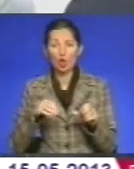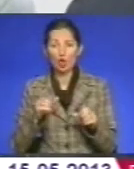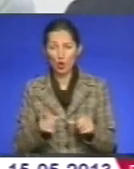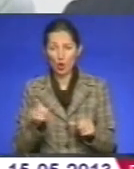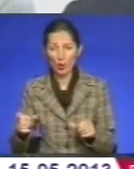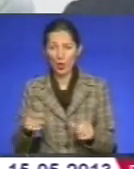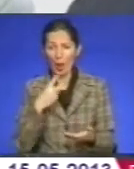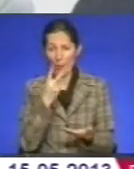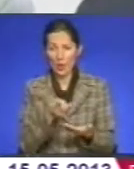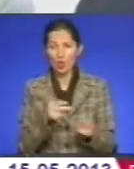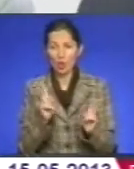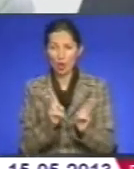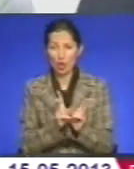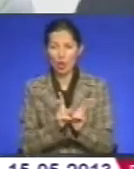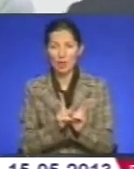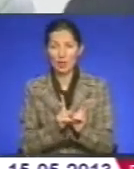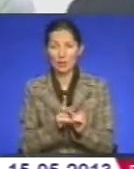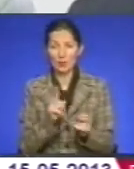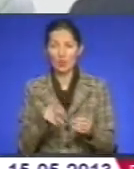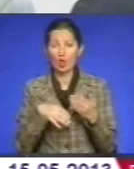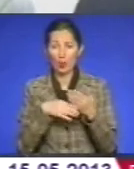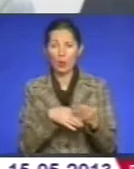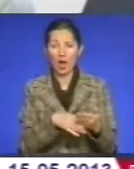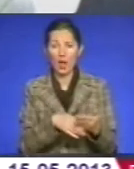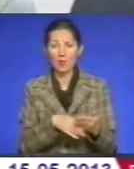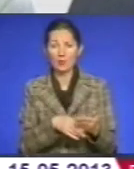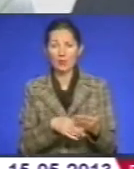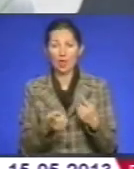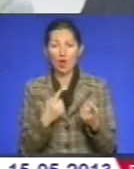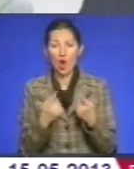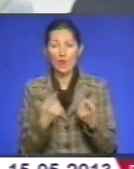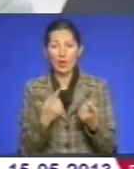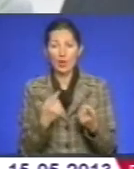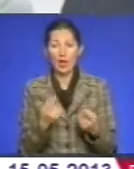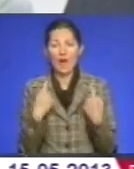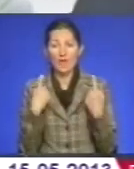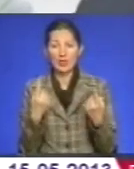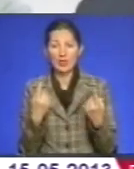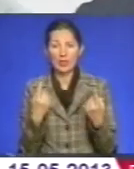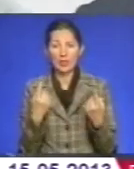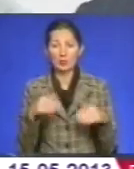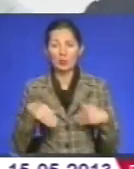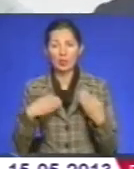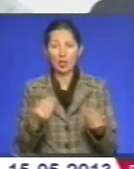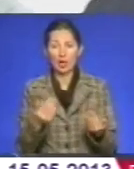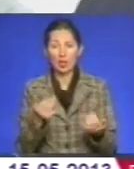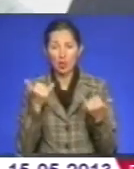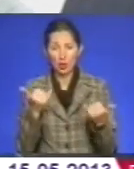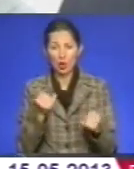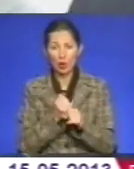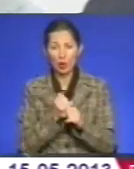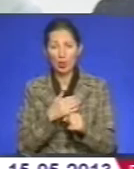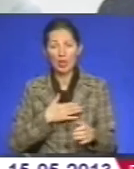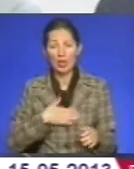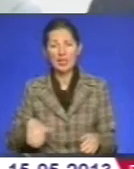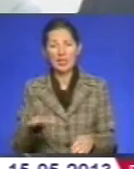бачить, він їх зустрічається, він їм допомагає. Якщо говорити про великі холдинги, які нині працюють на нашій